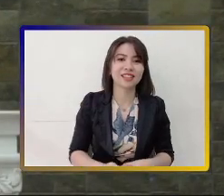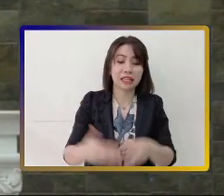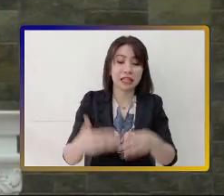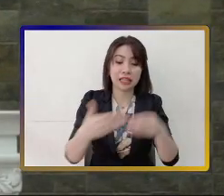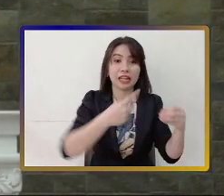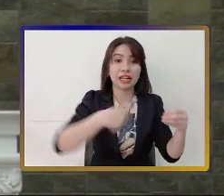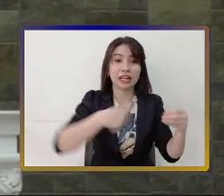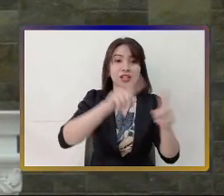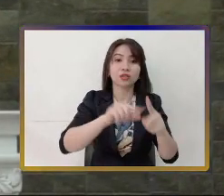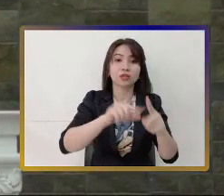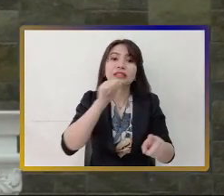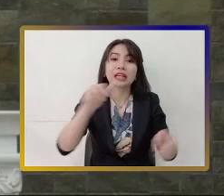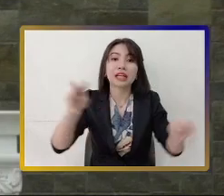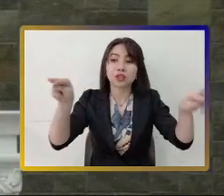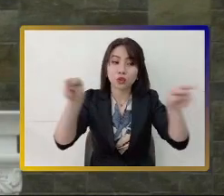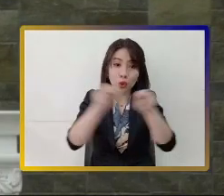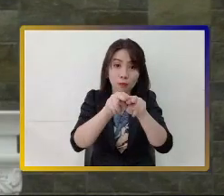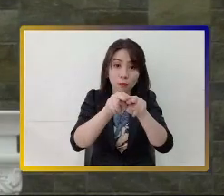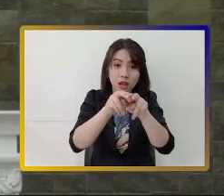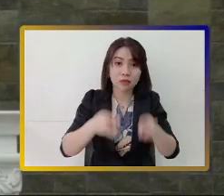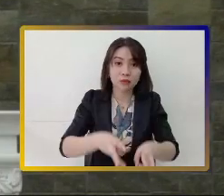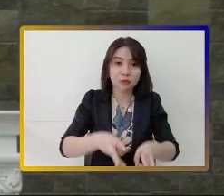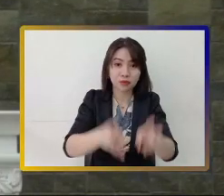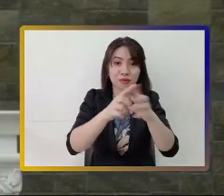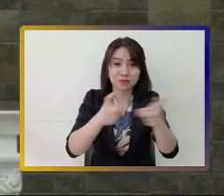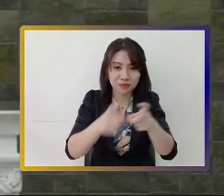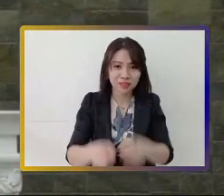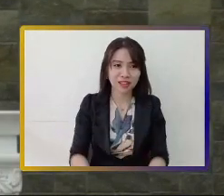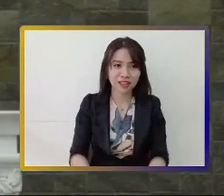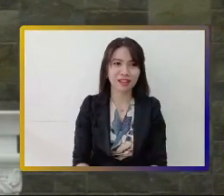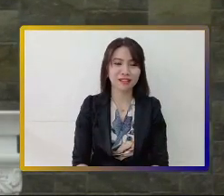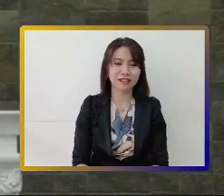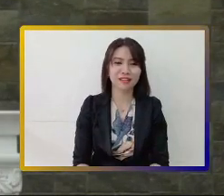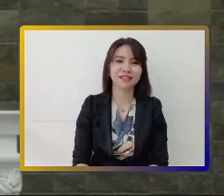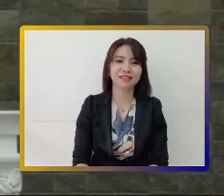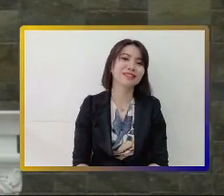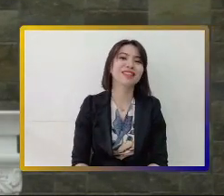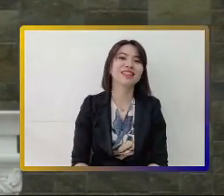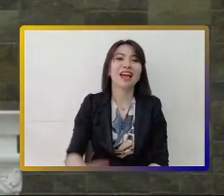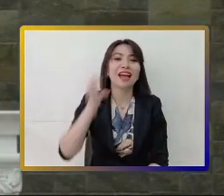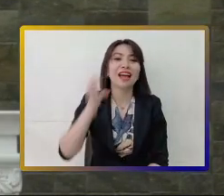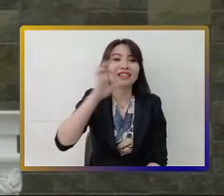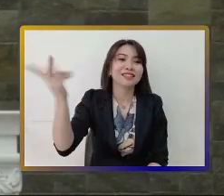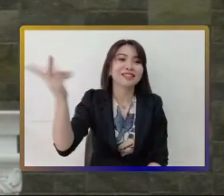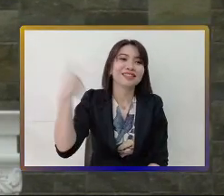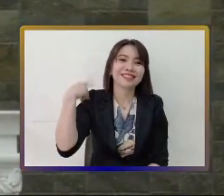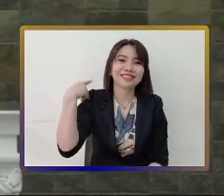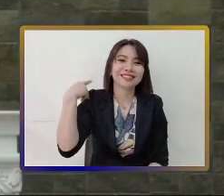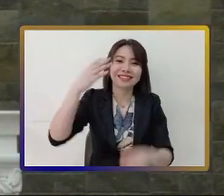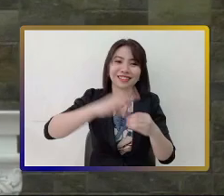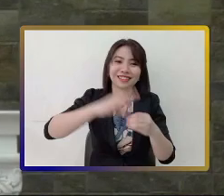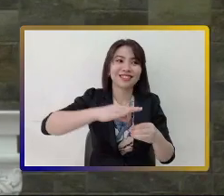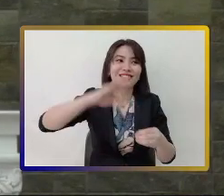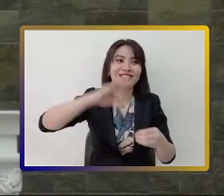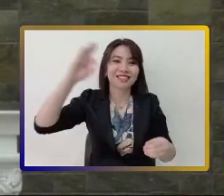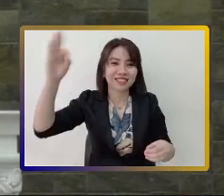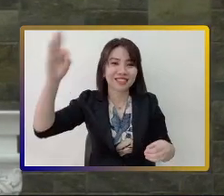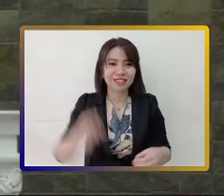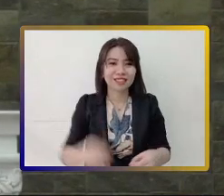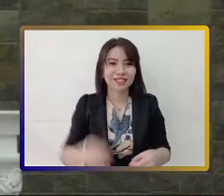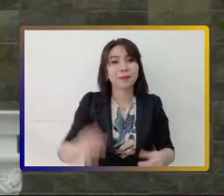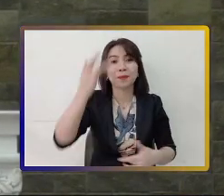of what she had. The Bible says she had a spirit of